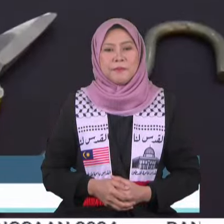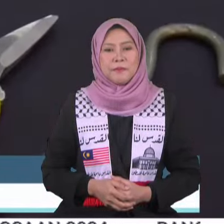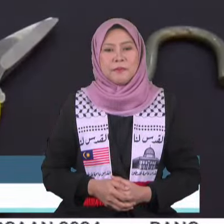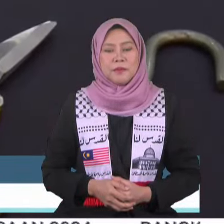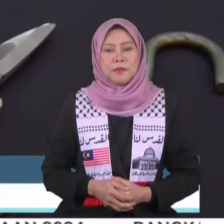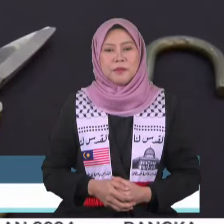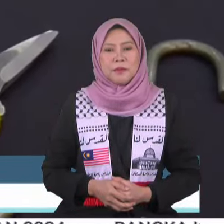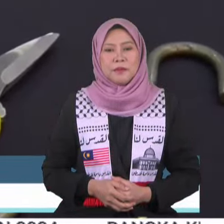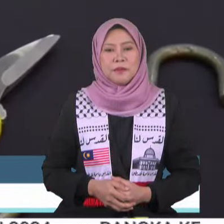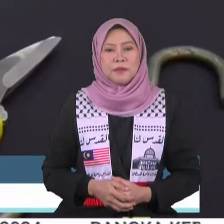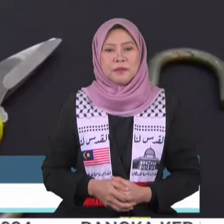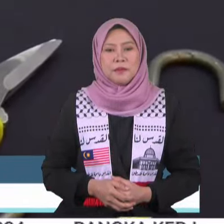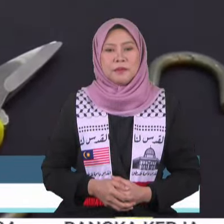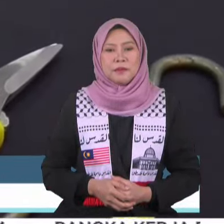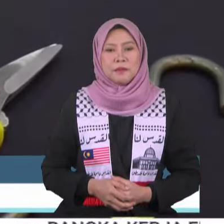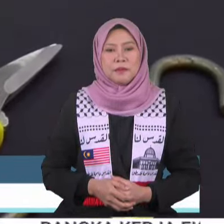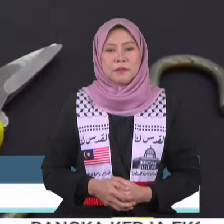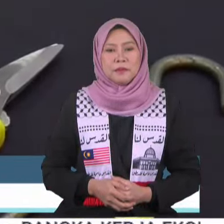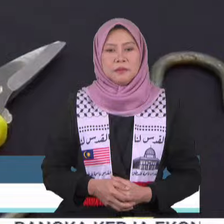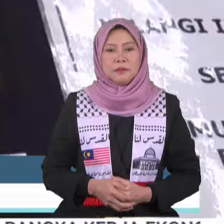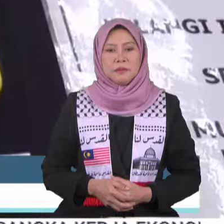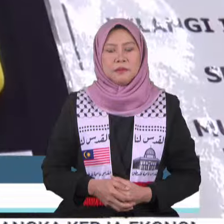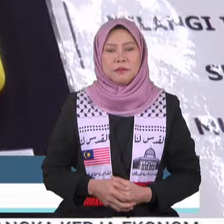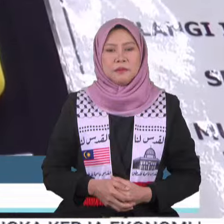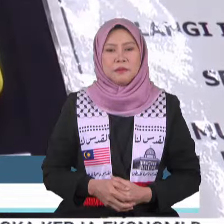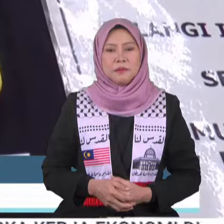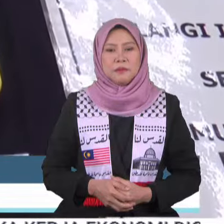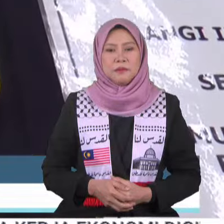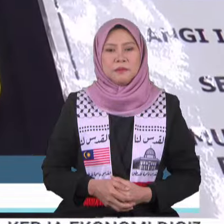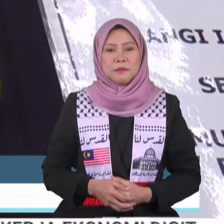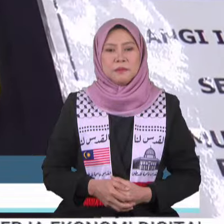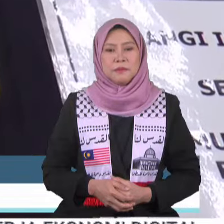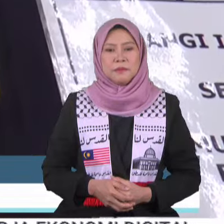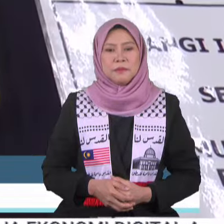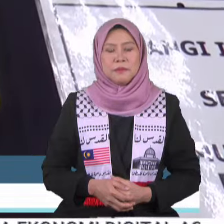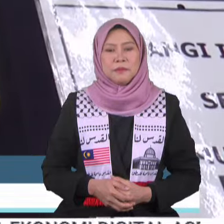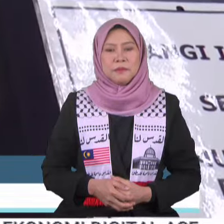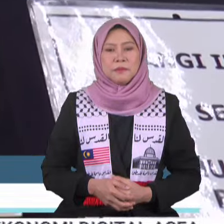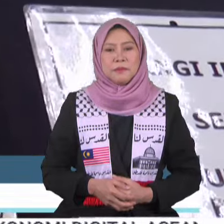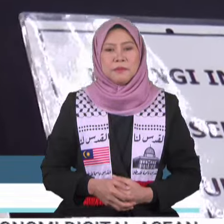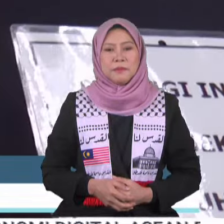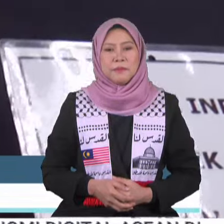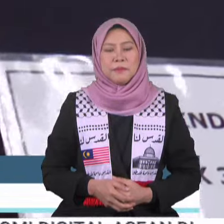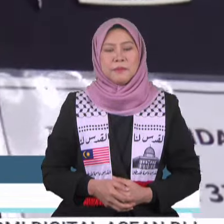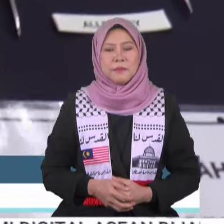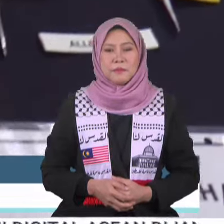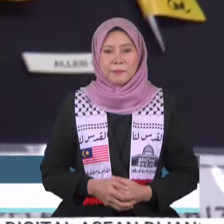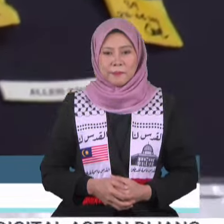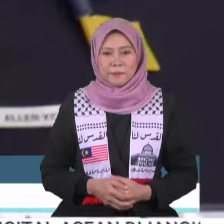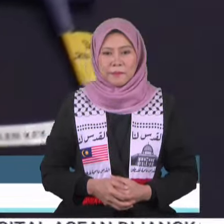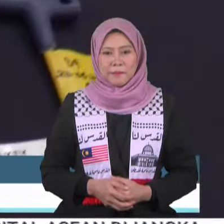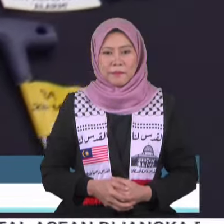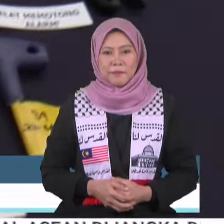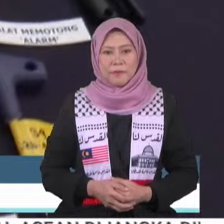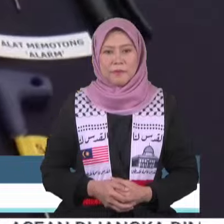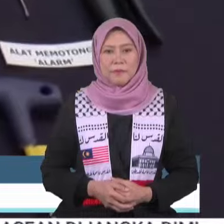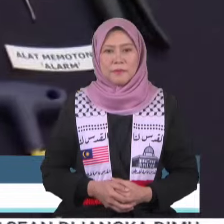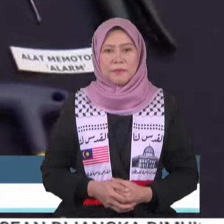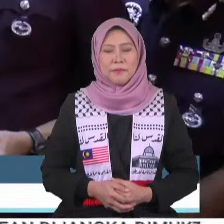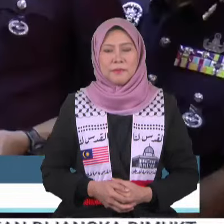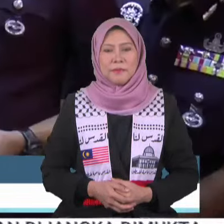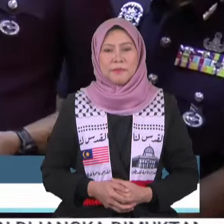untuk memastikan kenderaan yang mereka sasarkan itu, selepas mereka menjumpai kenderaan yang